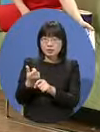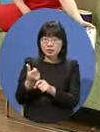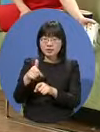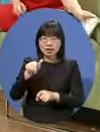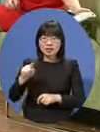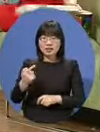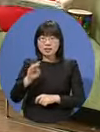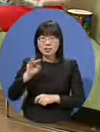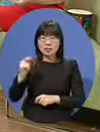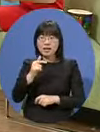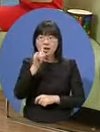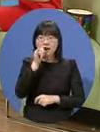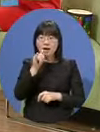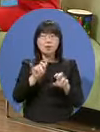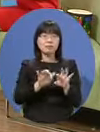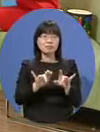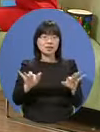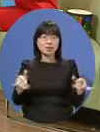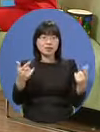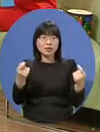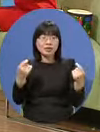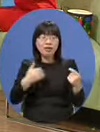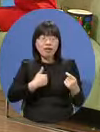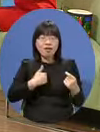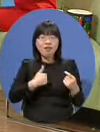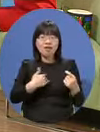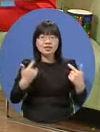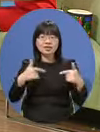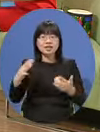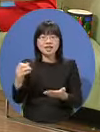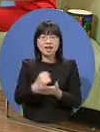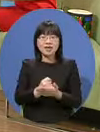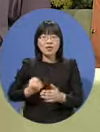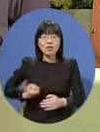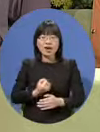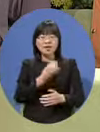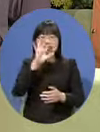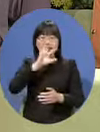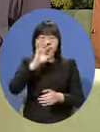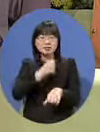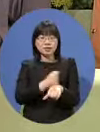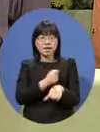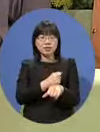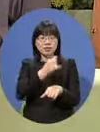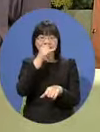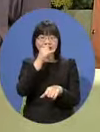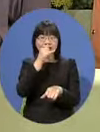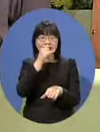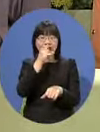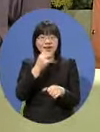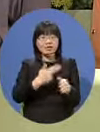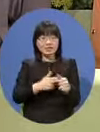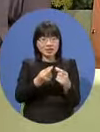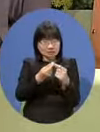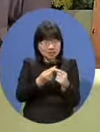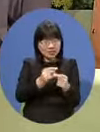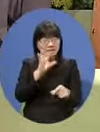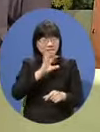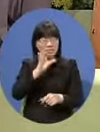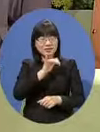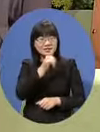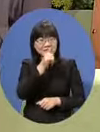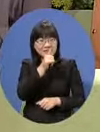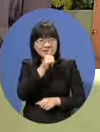있는데 피아노처럼 생겼어요. 이거는 제가 늘 가지고 다니면서 제가 연습하는 건데요. 선생님도 그렇게 조그만 걸로